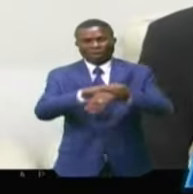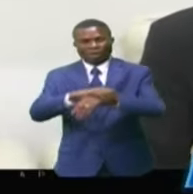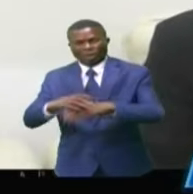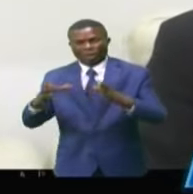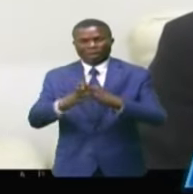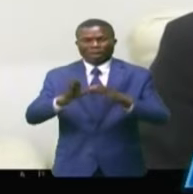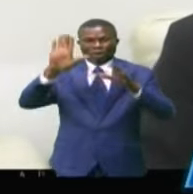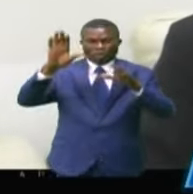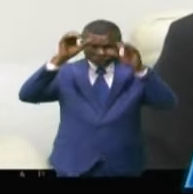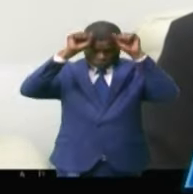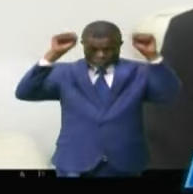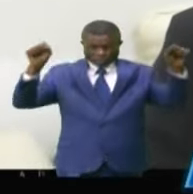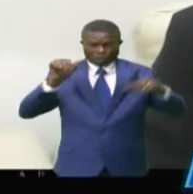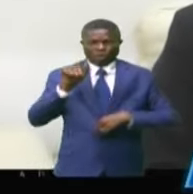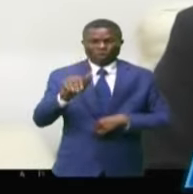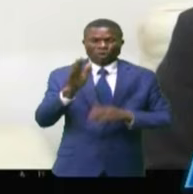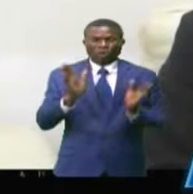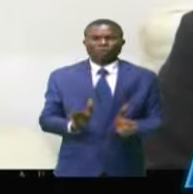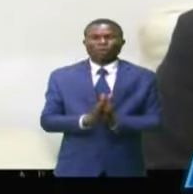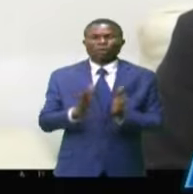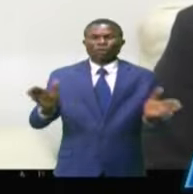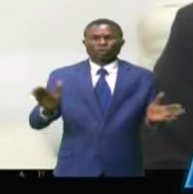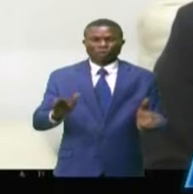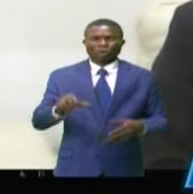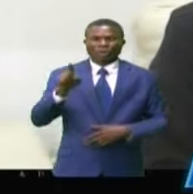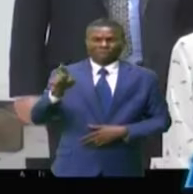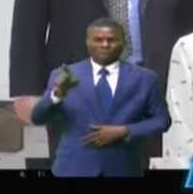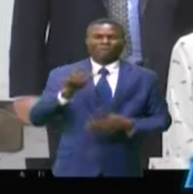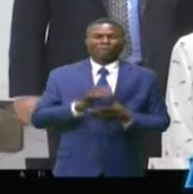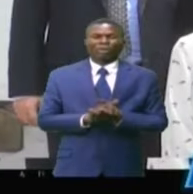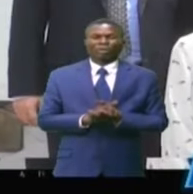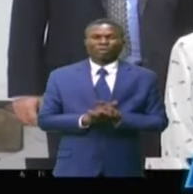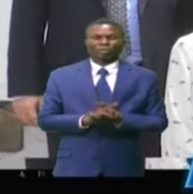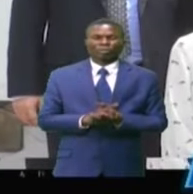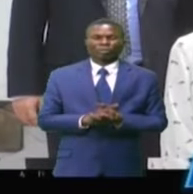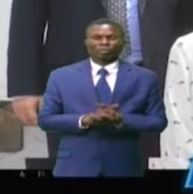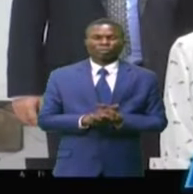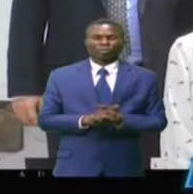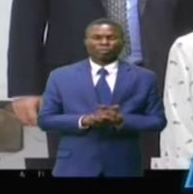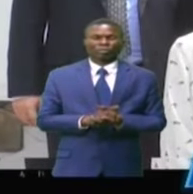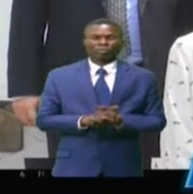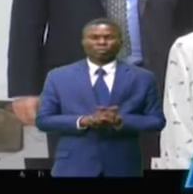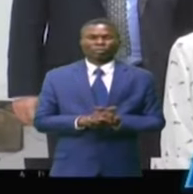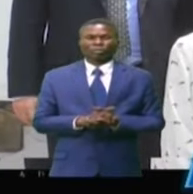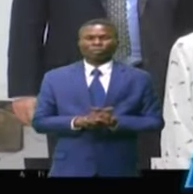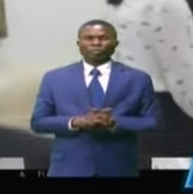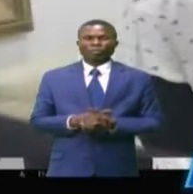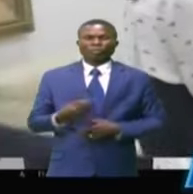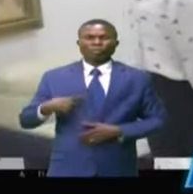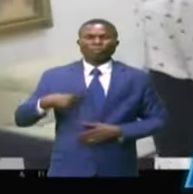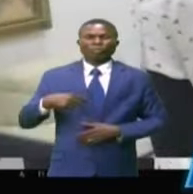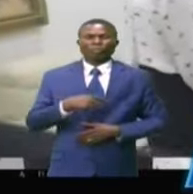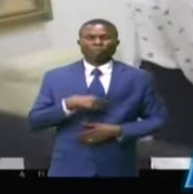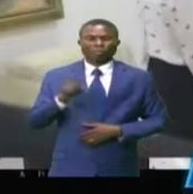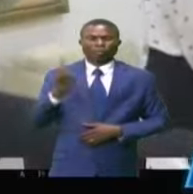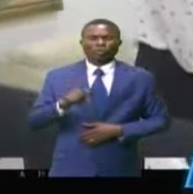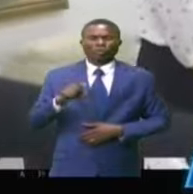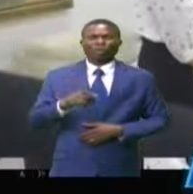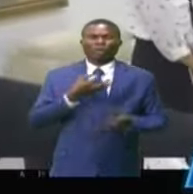son président directeur général Zhang Jian'an. On a fait une présentation de notre entreprise,